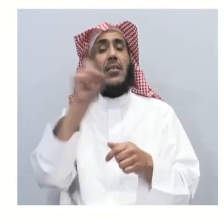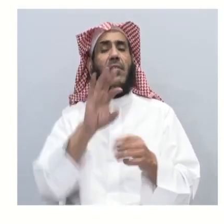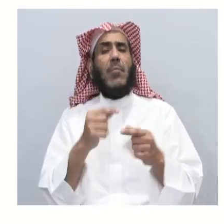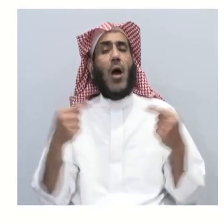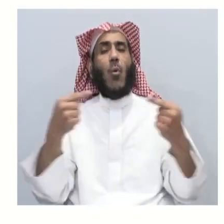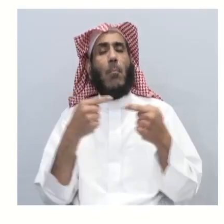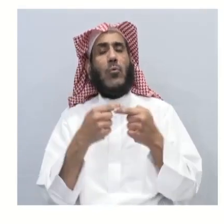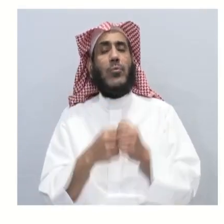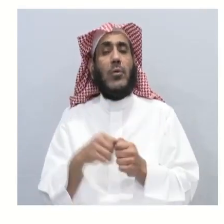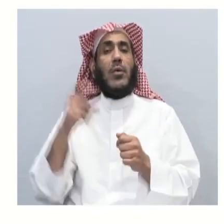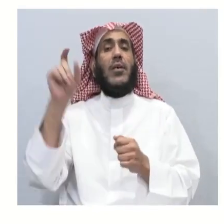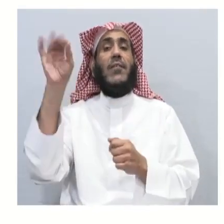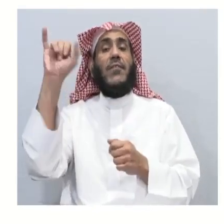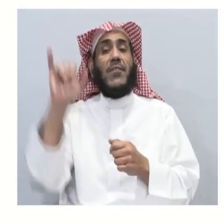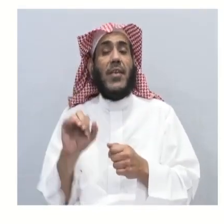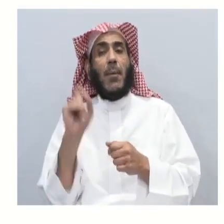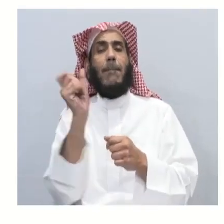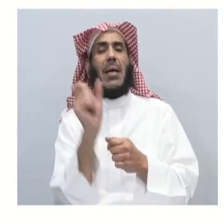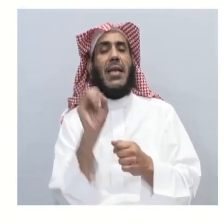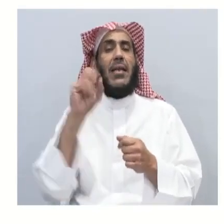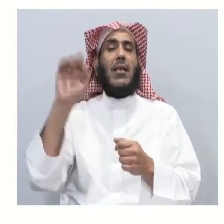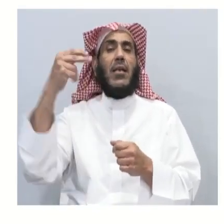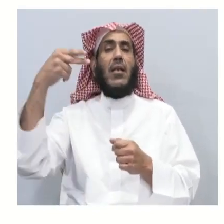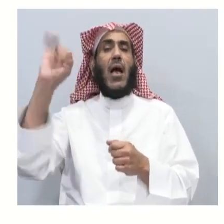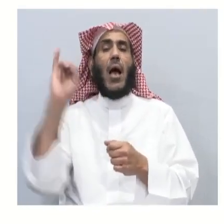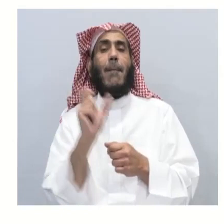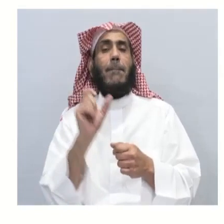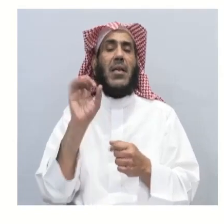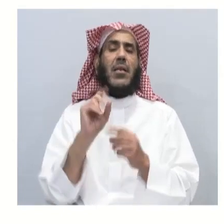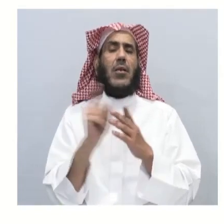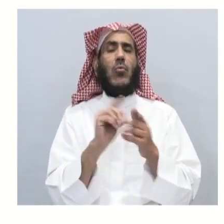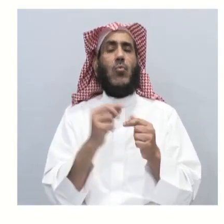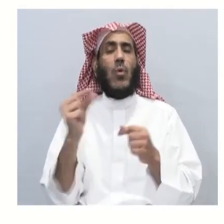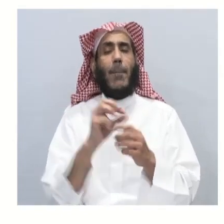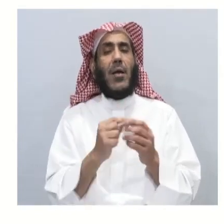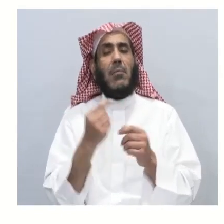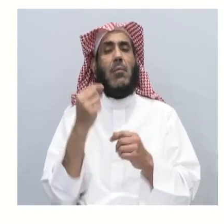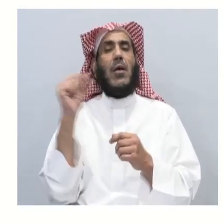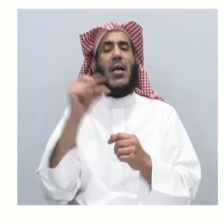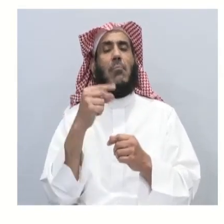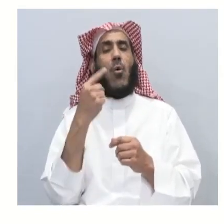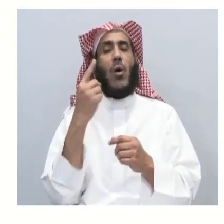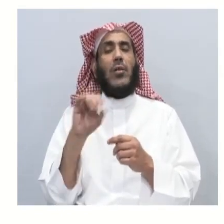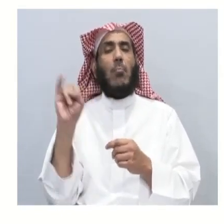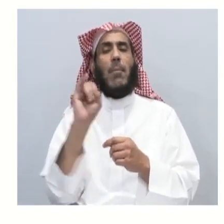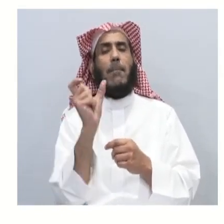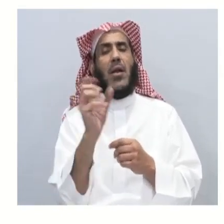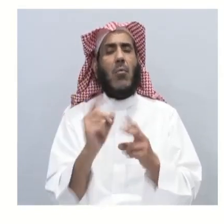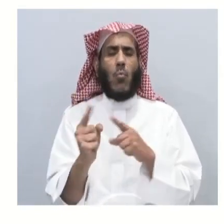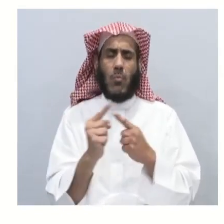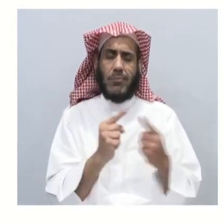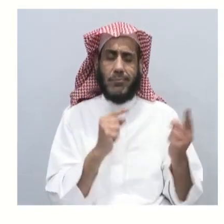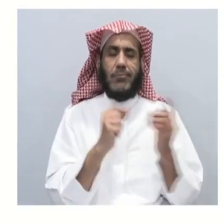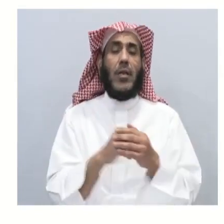الموصولة. أقول في من، ممن، عمن، تكتب كلمة واحدة. الآن